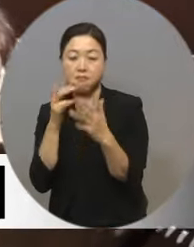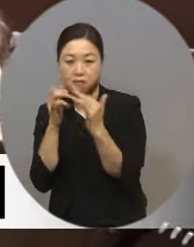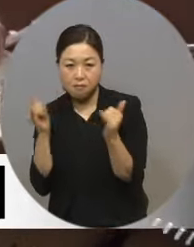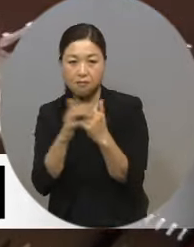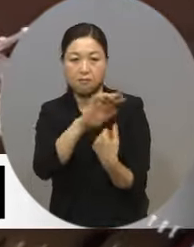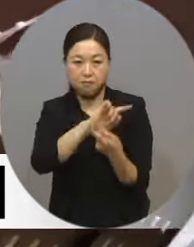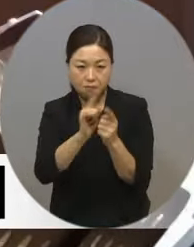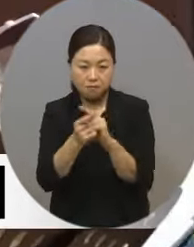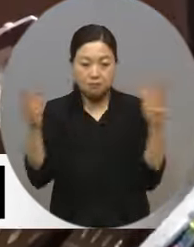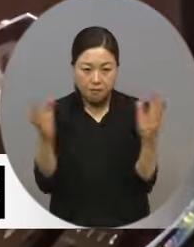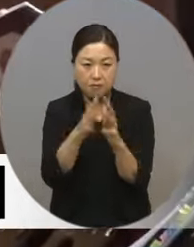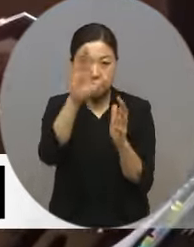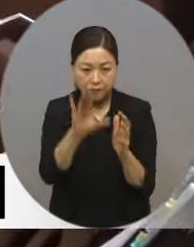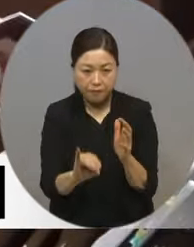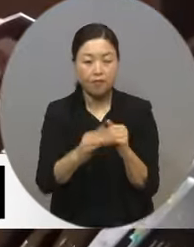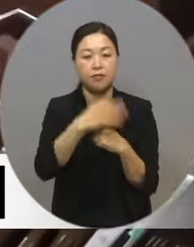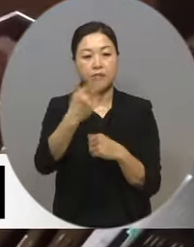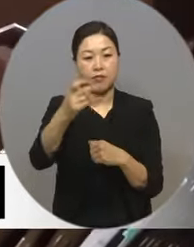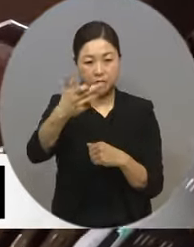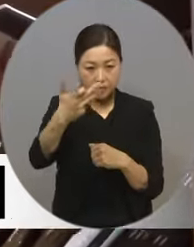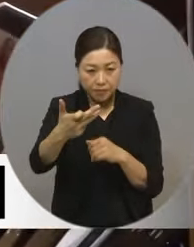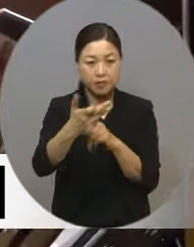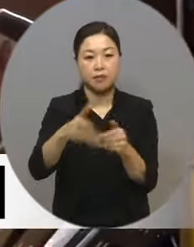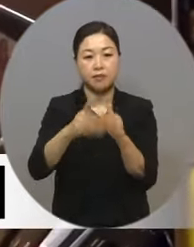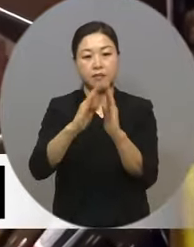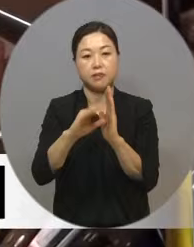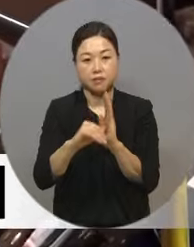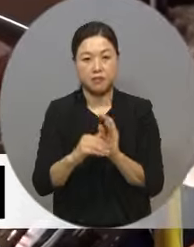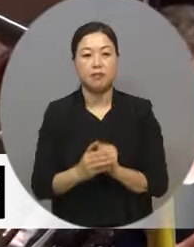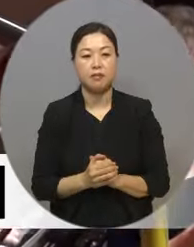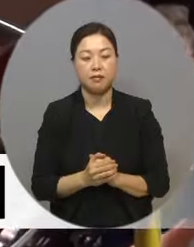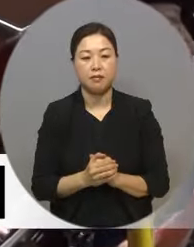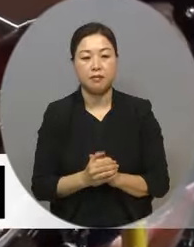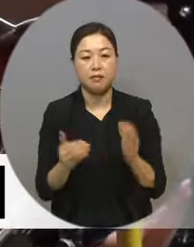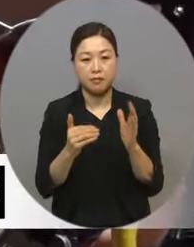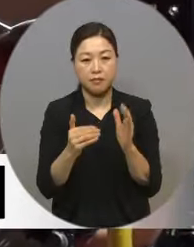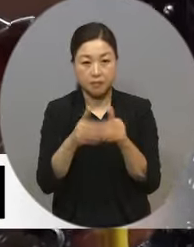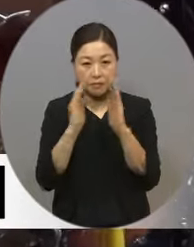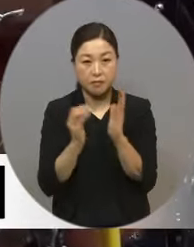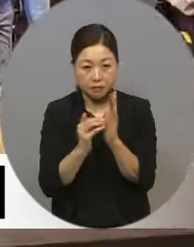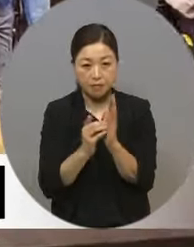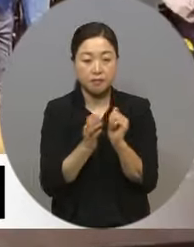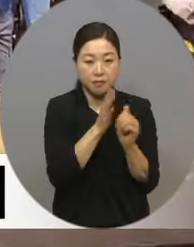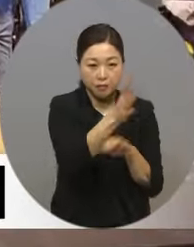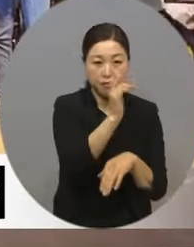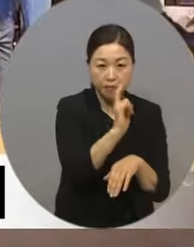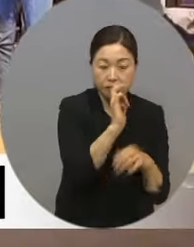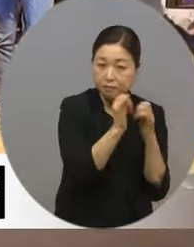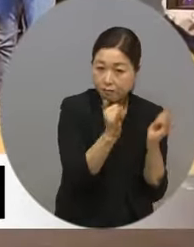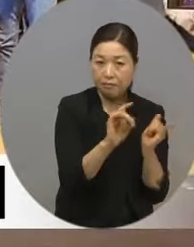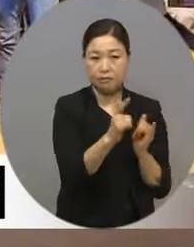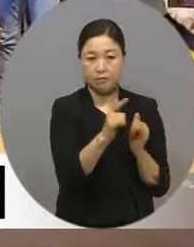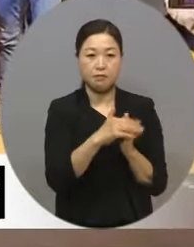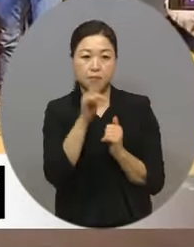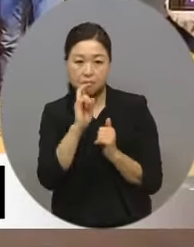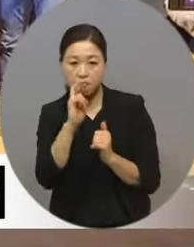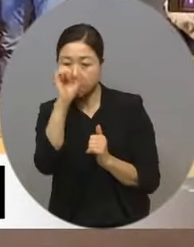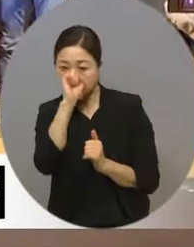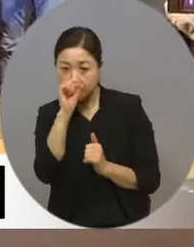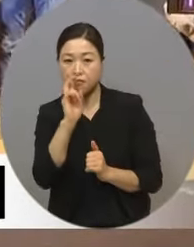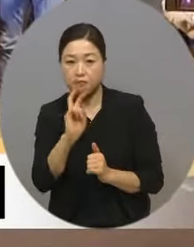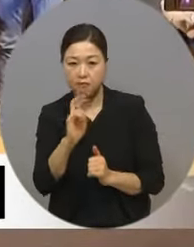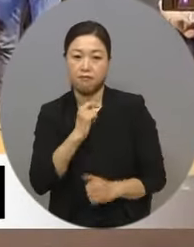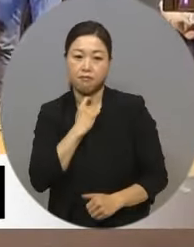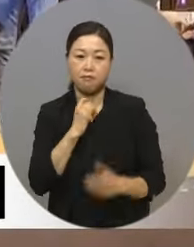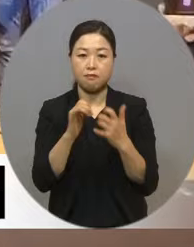하모니를 목표로 2018년 창단되었습니다. 그들은 전문 음악인도 아닙니다. 노래가 좋아